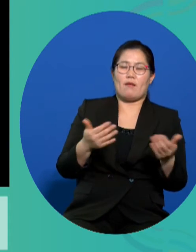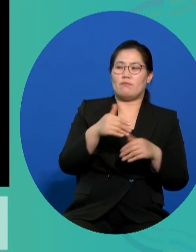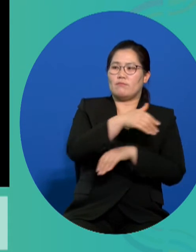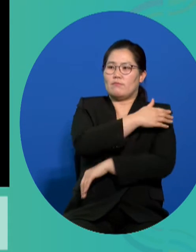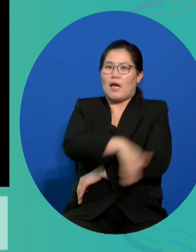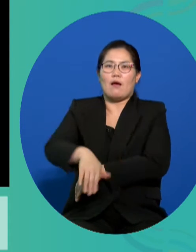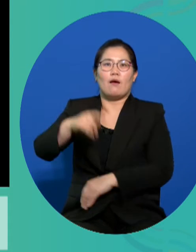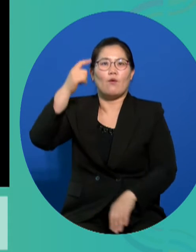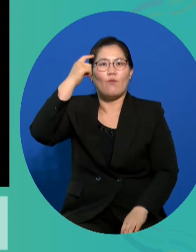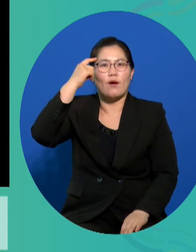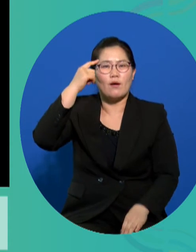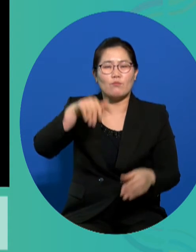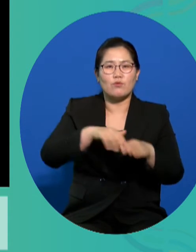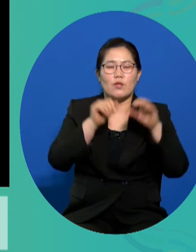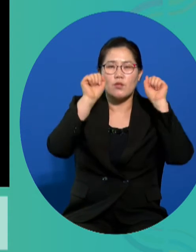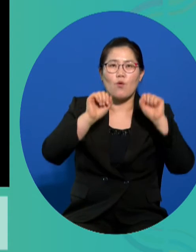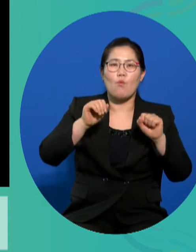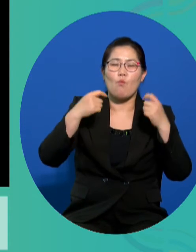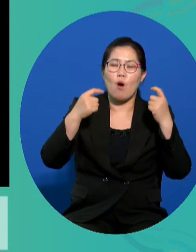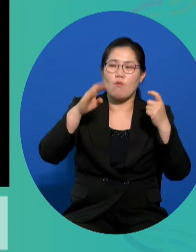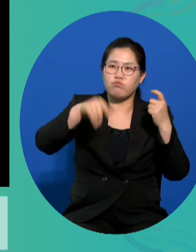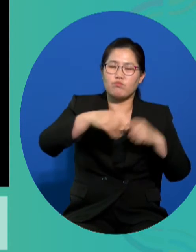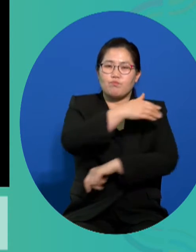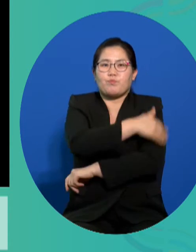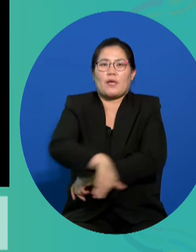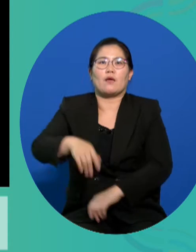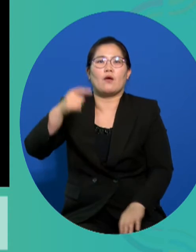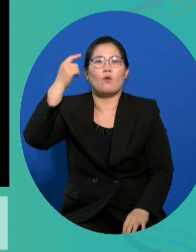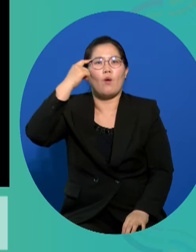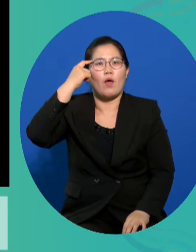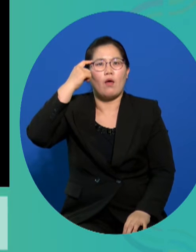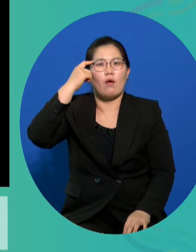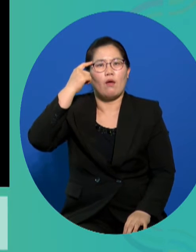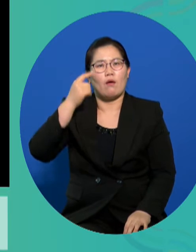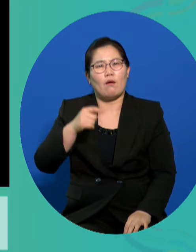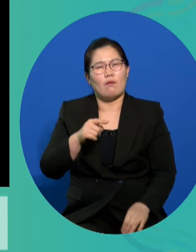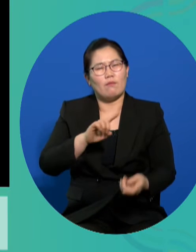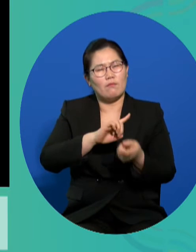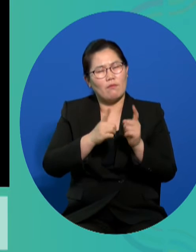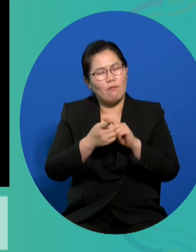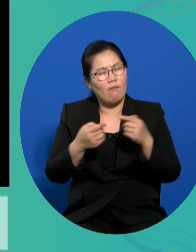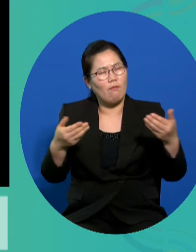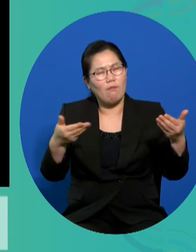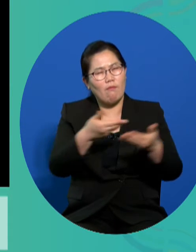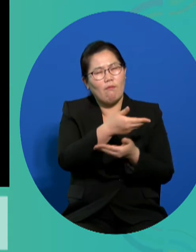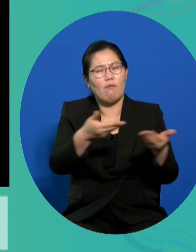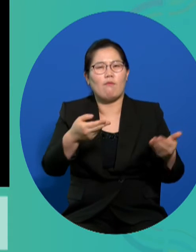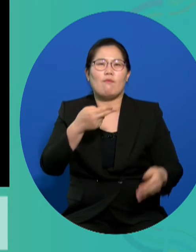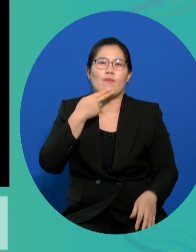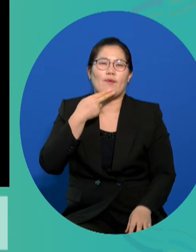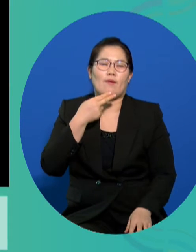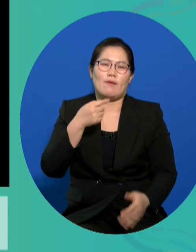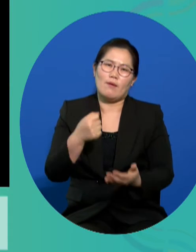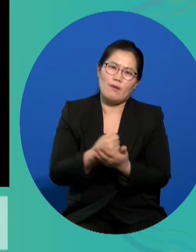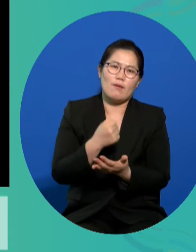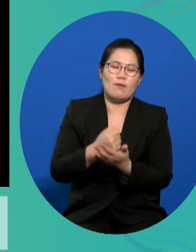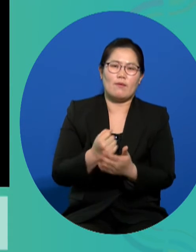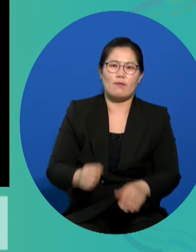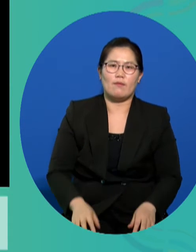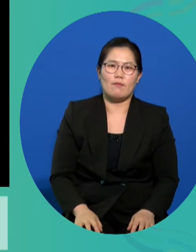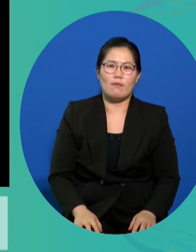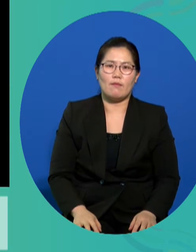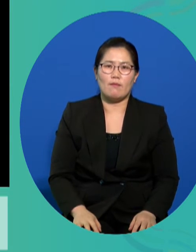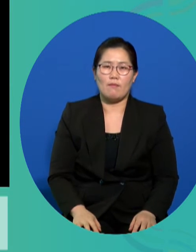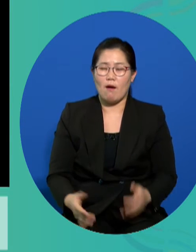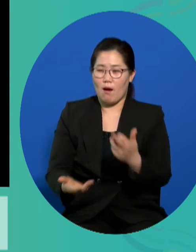같이 안 할까? 그만큼 소통이 안 된다는 얘기예요. 내부적인 사정은 뭔지 모르겠습니다만은 그만큼 소통이